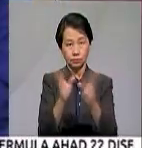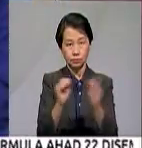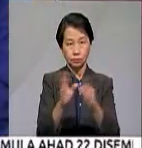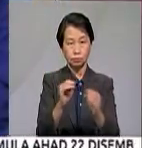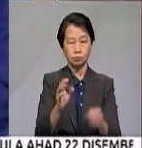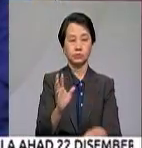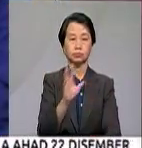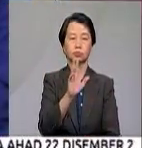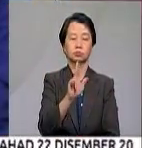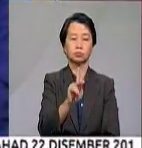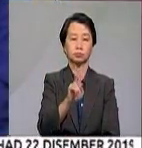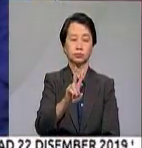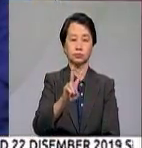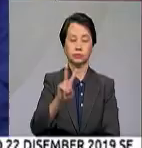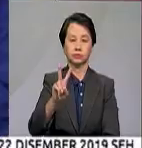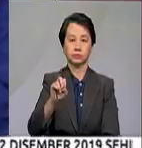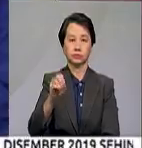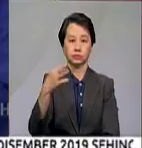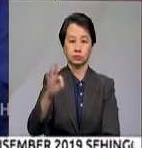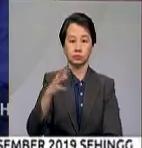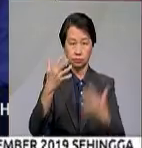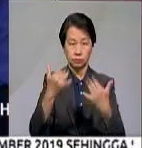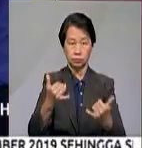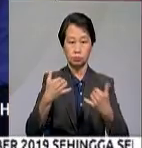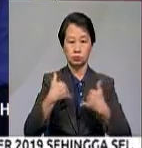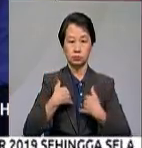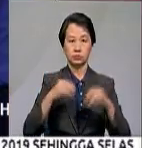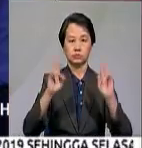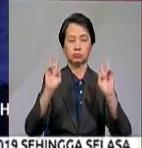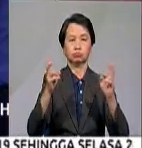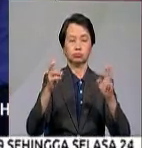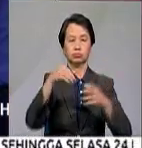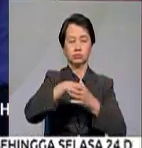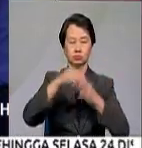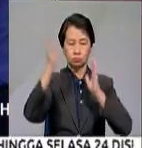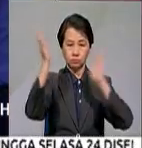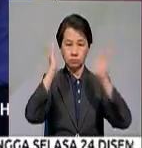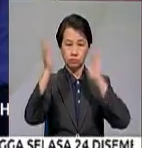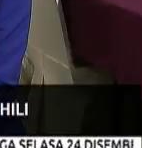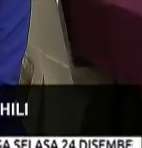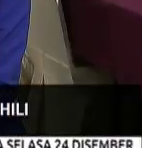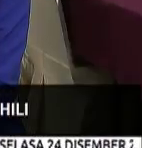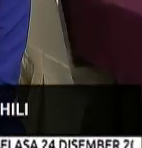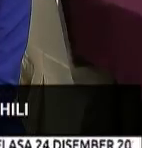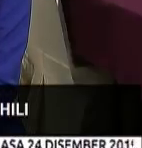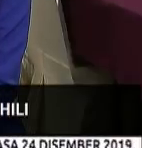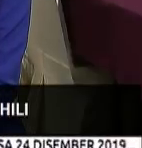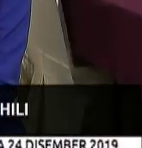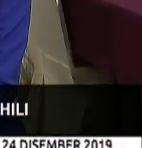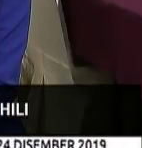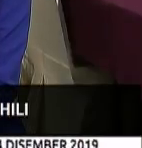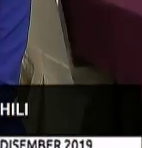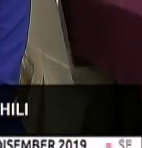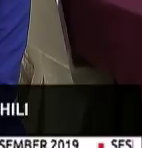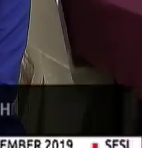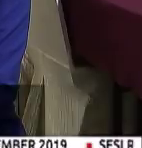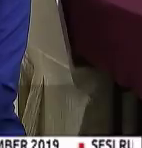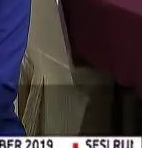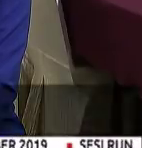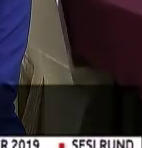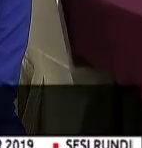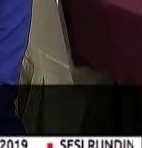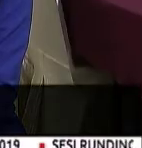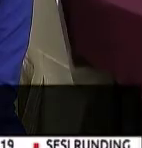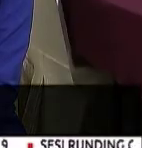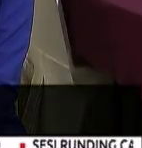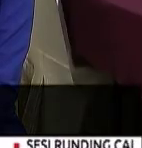Lumpur untuk hari ini, kami mulakan dengan perkembangan isu dalam negara yang telah menteri di sini. Tun Dr. Mahathir Mohamad hari